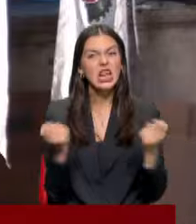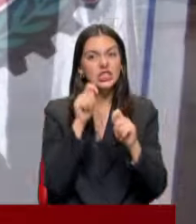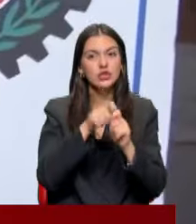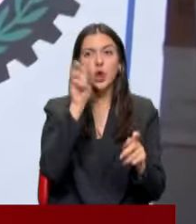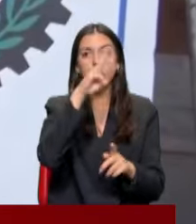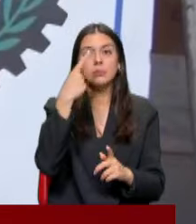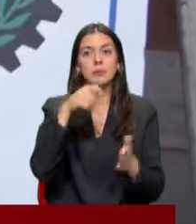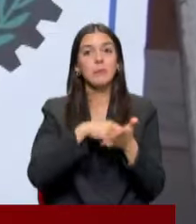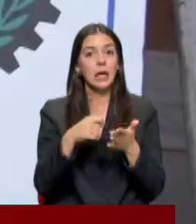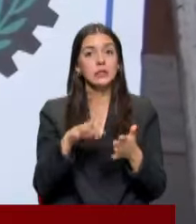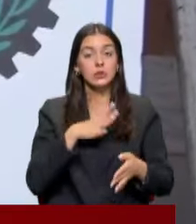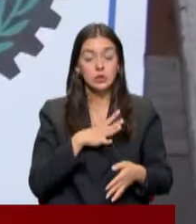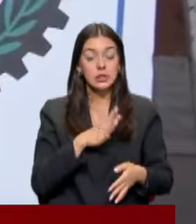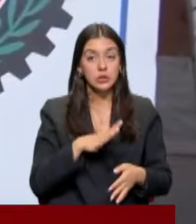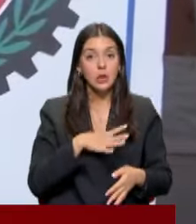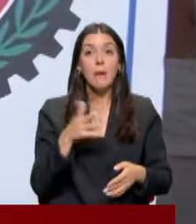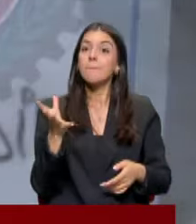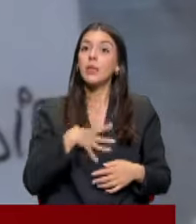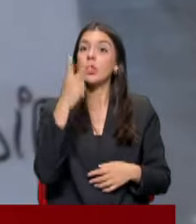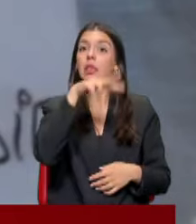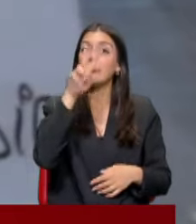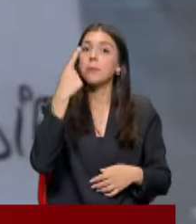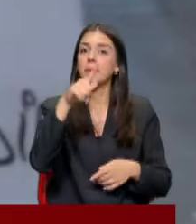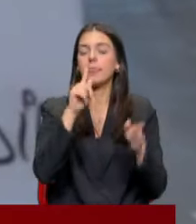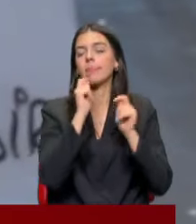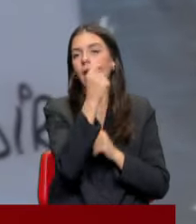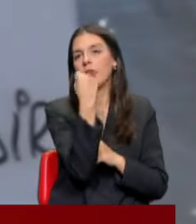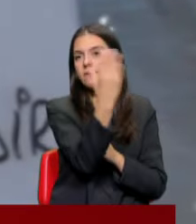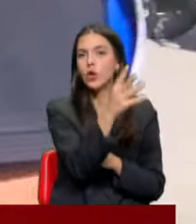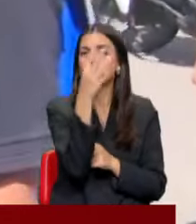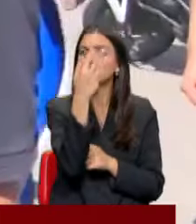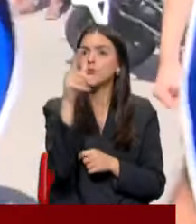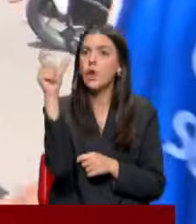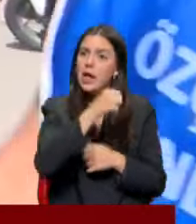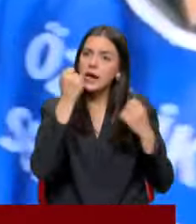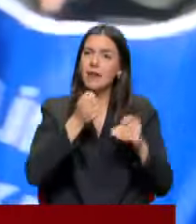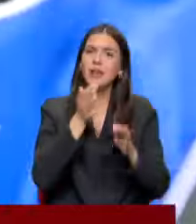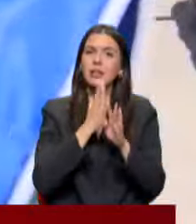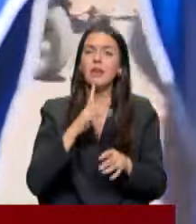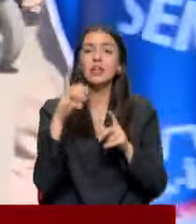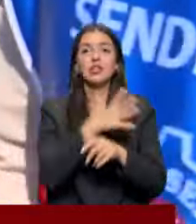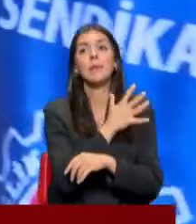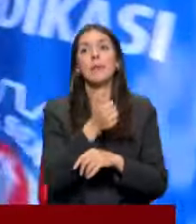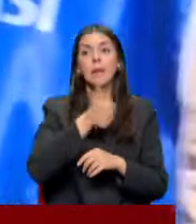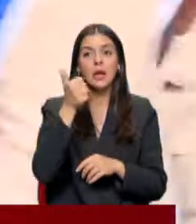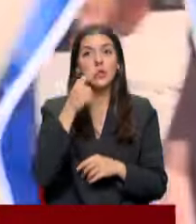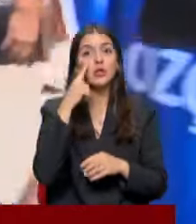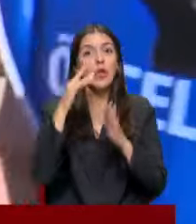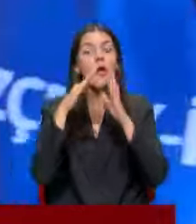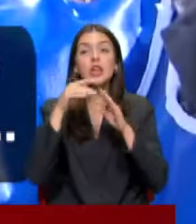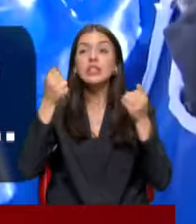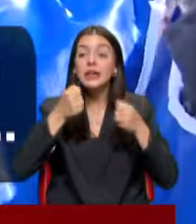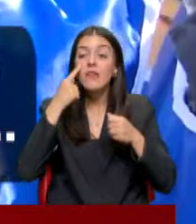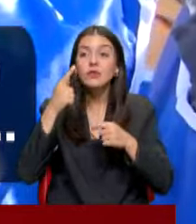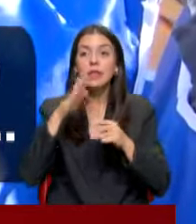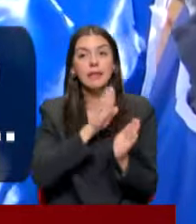maaş istiyor. Patron 22 bin lira teklif veriyor. 3,5 aydır grevleri sürüyor. CHP lideri Özgür Özel işçilerin grev çadırını ziyaret